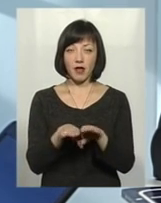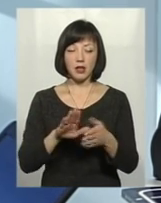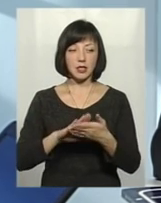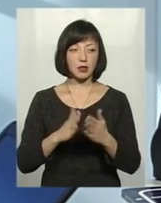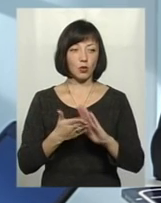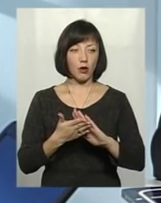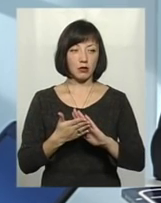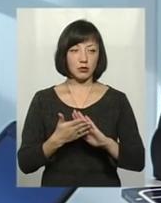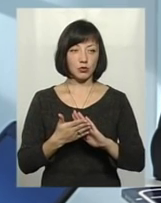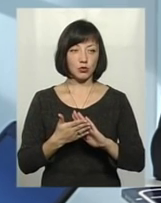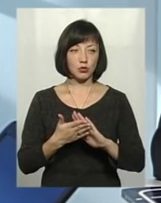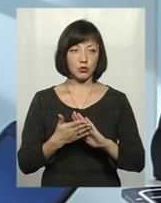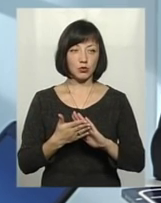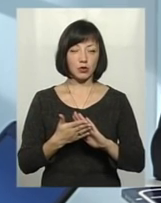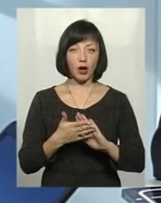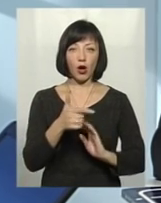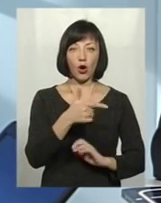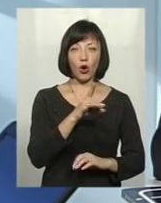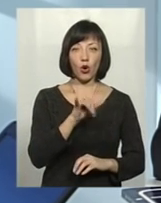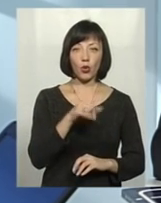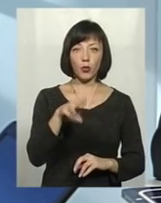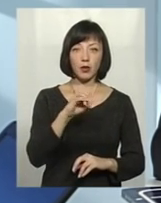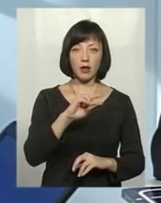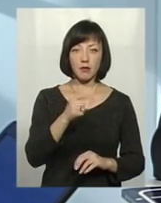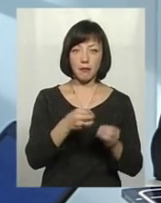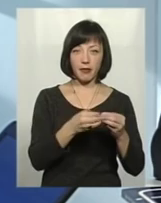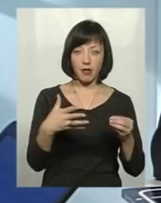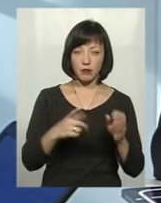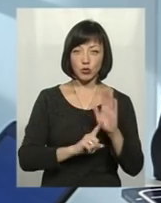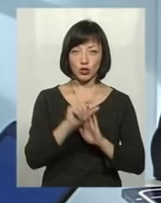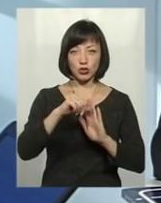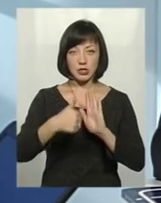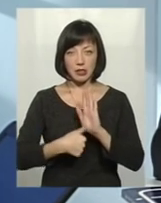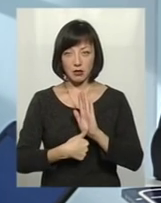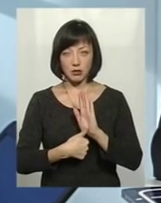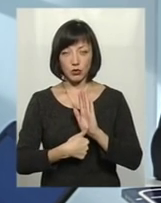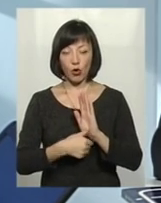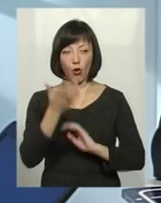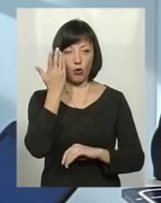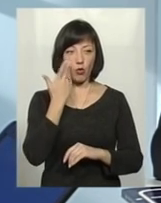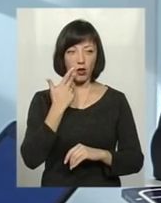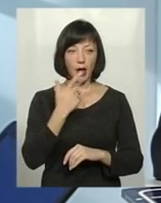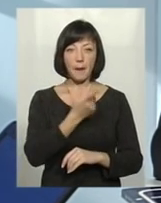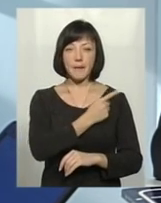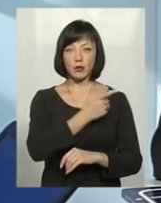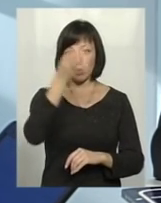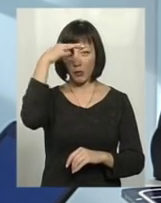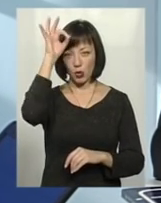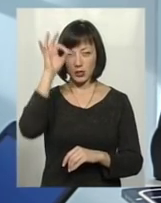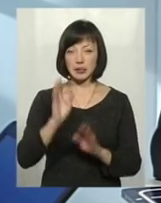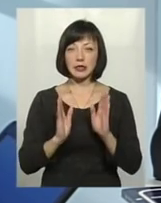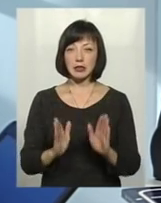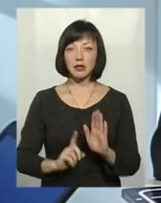з груднем 2015-го, початком 2016 року, коли патрульна поліція тільки вийшла